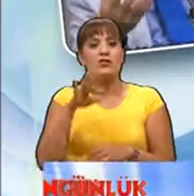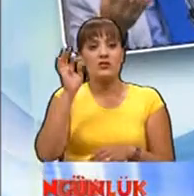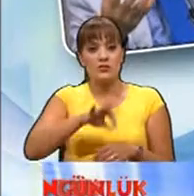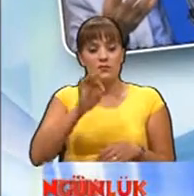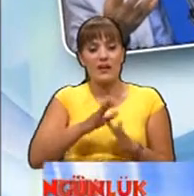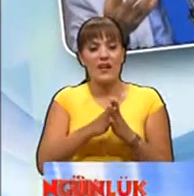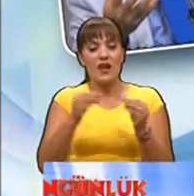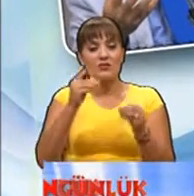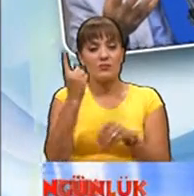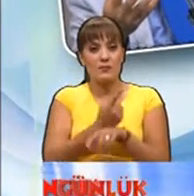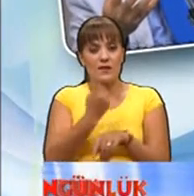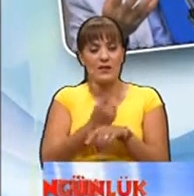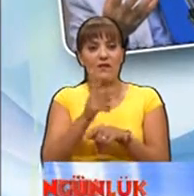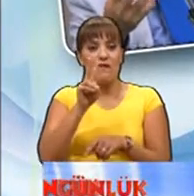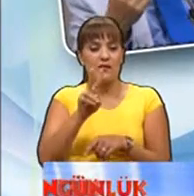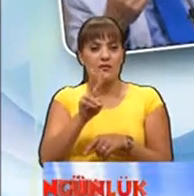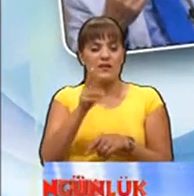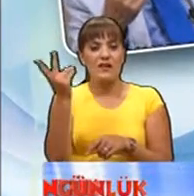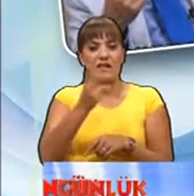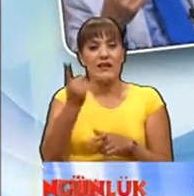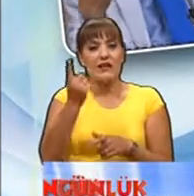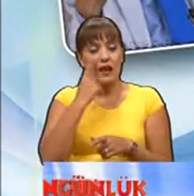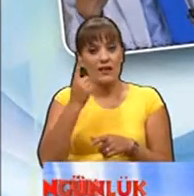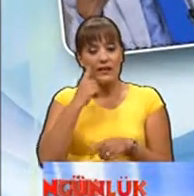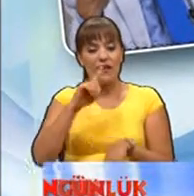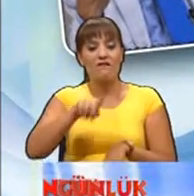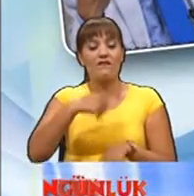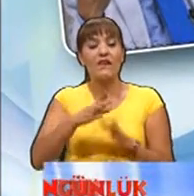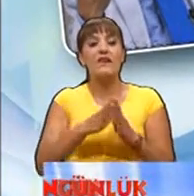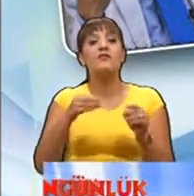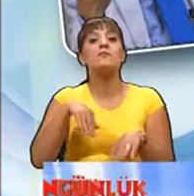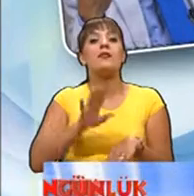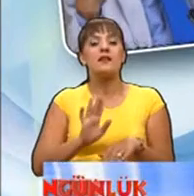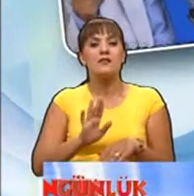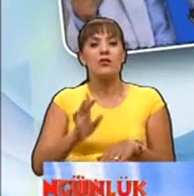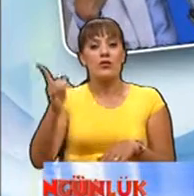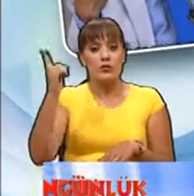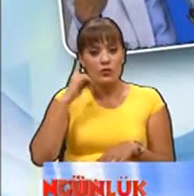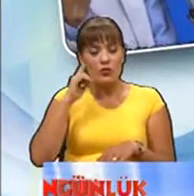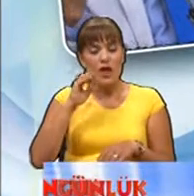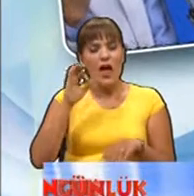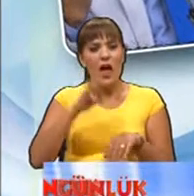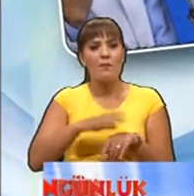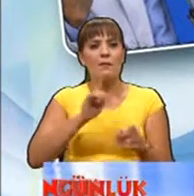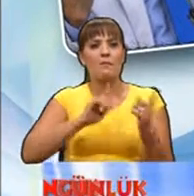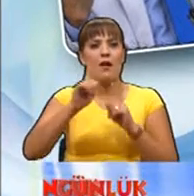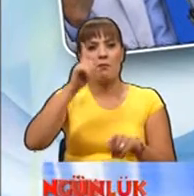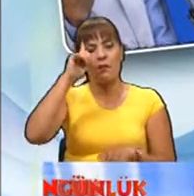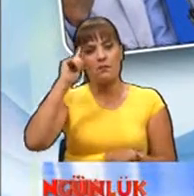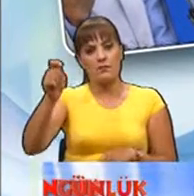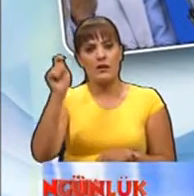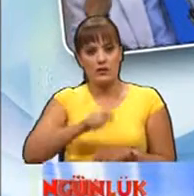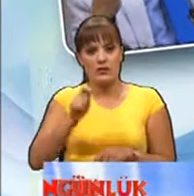Şimdi geçici bir vasiyet. İki tanık vakit geçirmeksizin duyduklarını götürüp mahkemeye